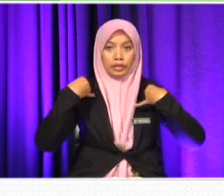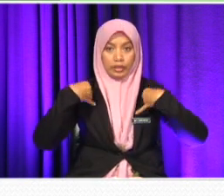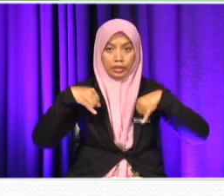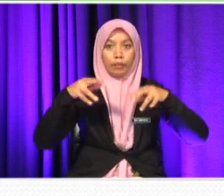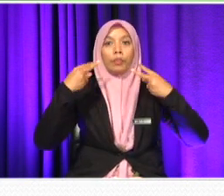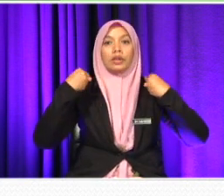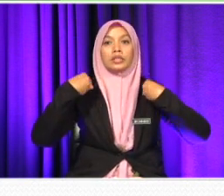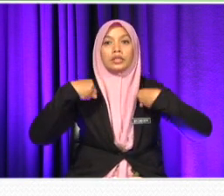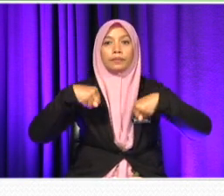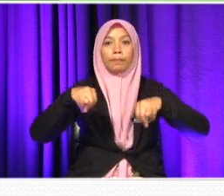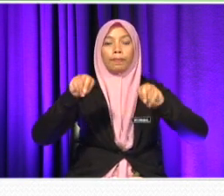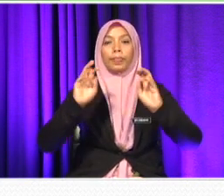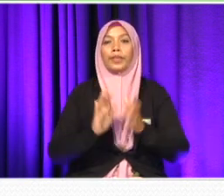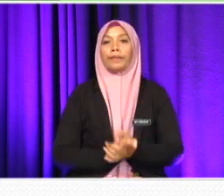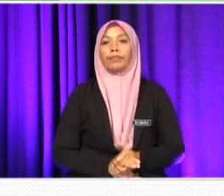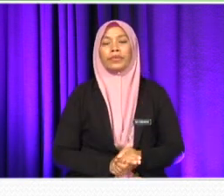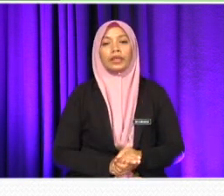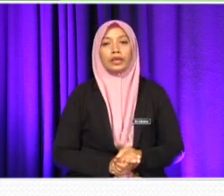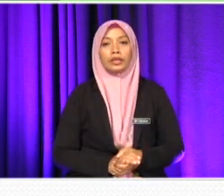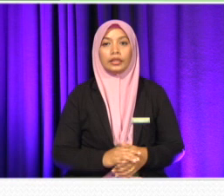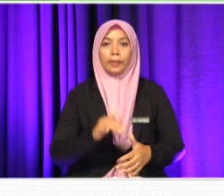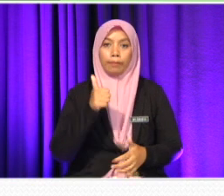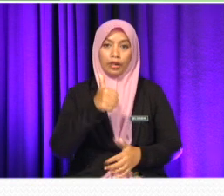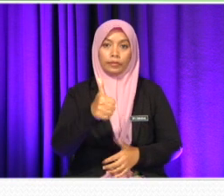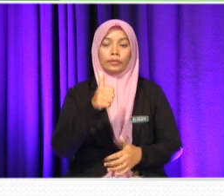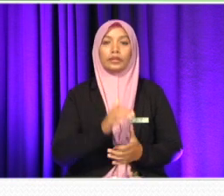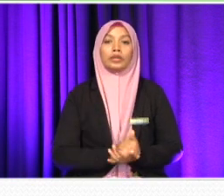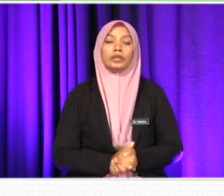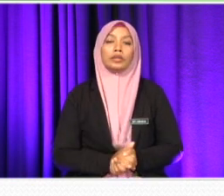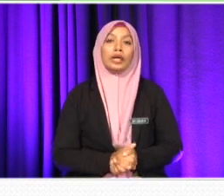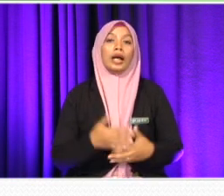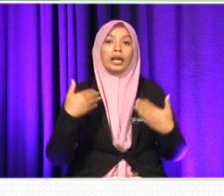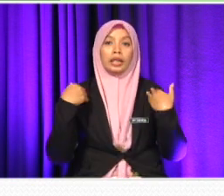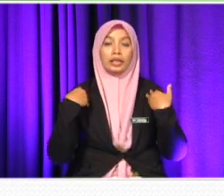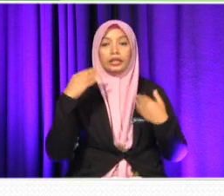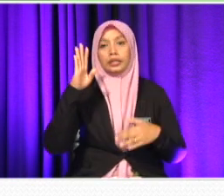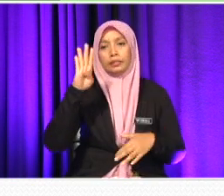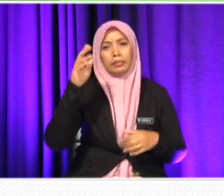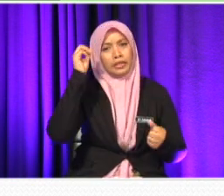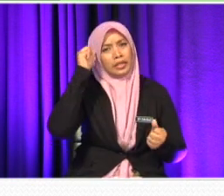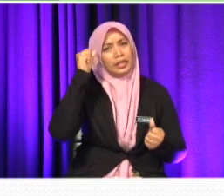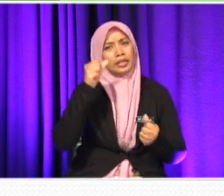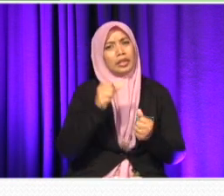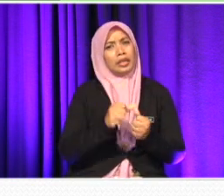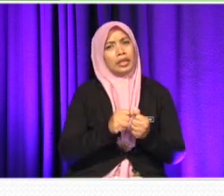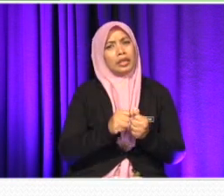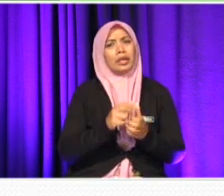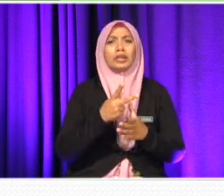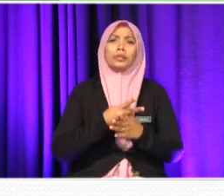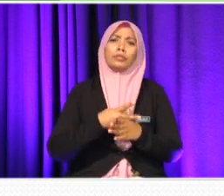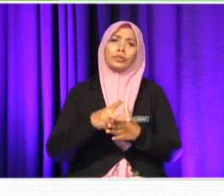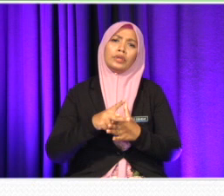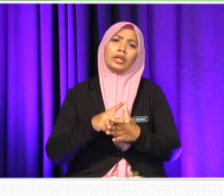setiji campuran pasaran yang berkesan yang dicampur kemasan itu ada empat lah yang di ingat tadi kan kemudian yang seterusnya